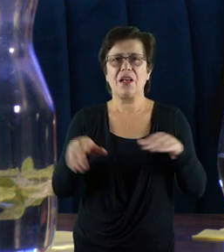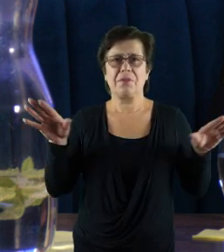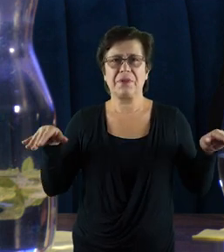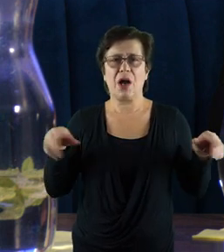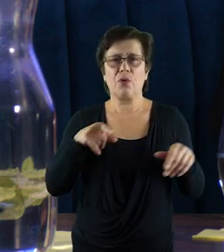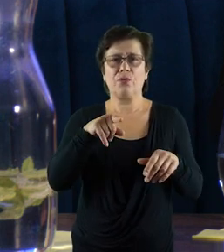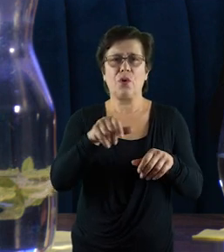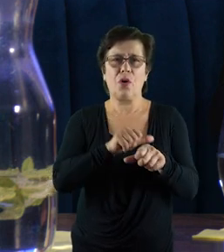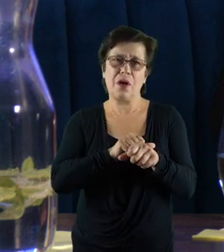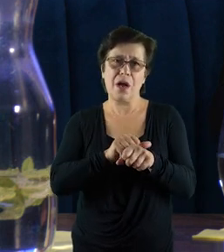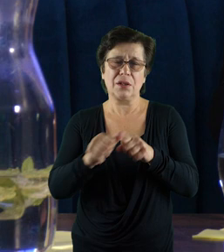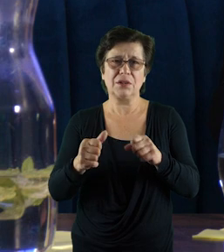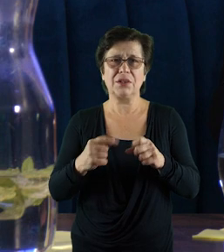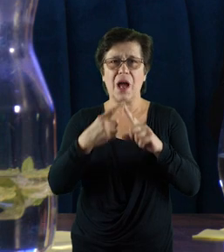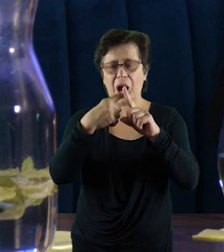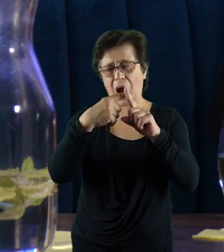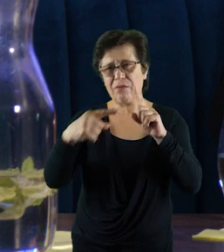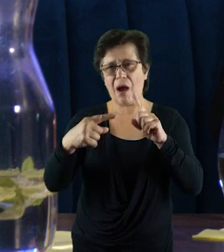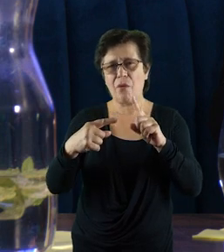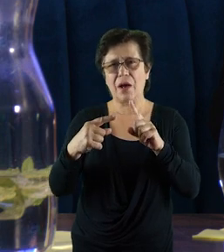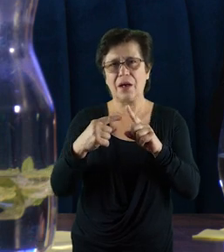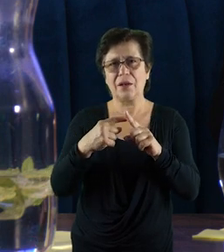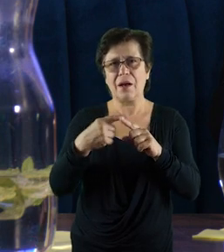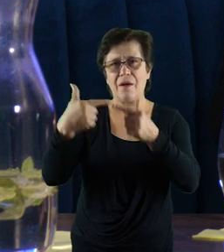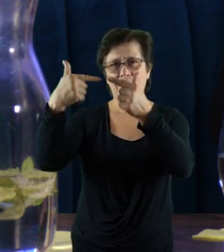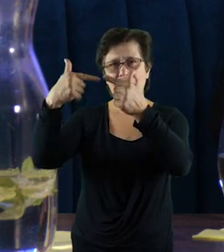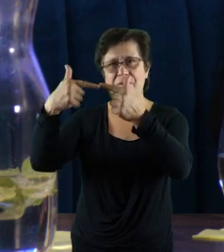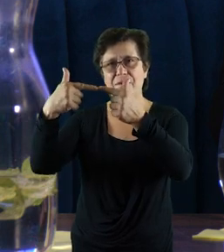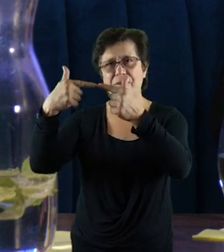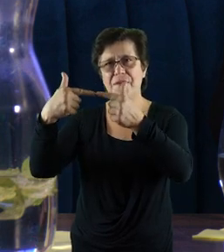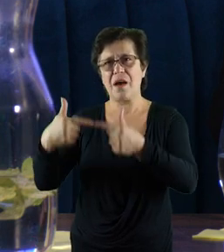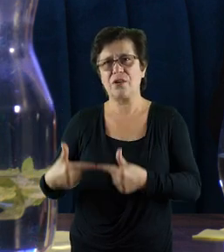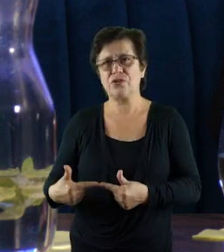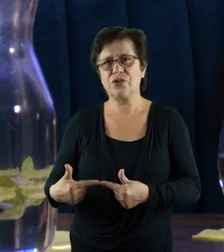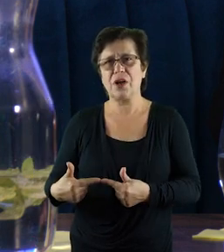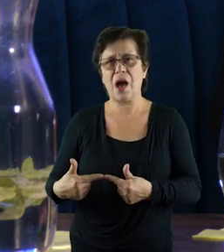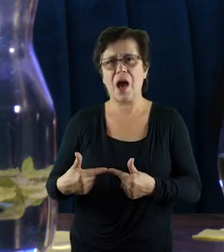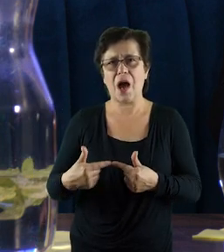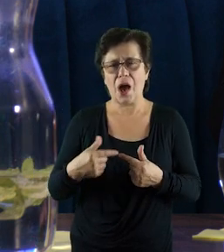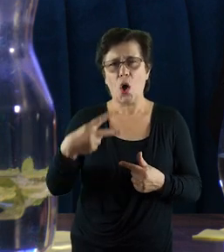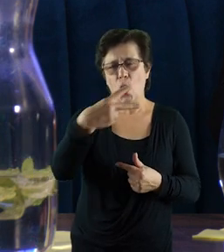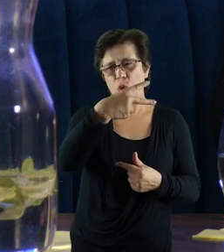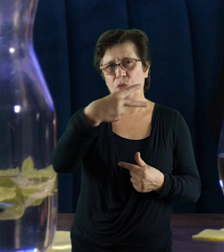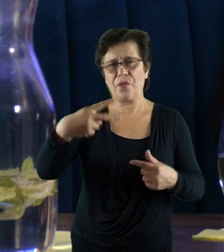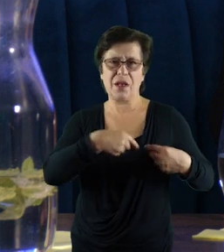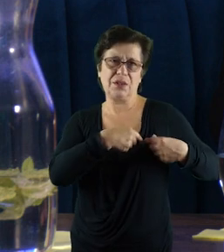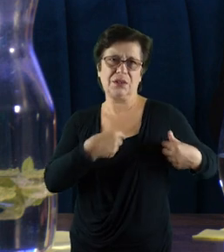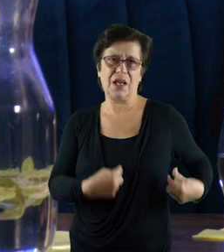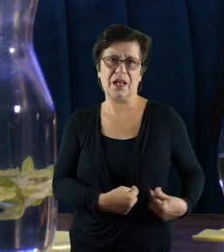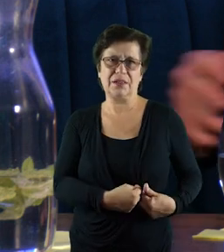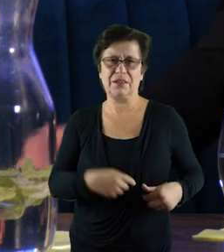zaczerpnięta z wiersza z tomu, z jakiego tomu? Równanie serca, tak, dokładnie. To jest